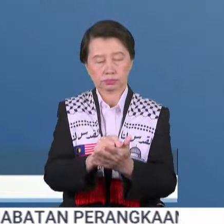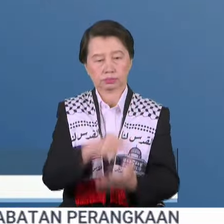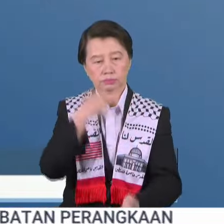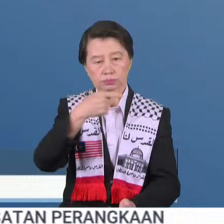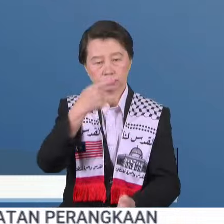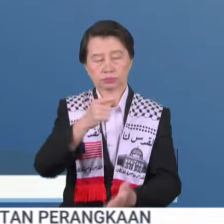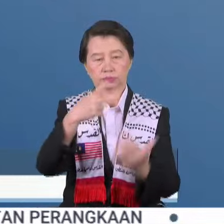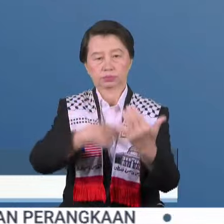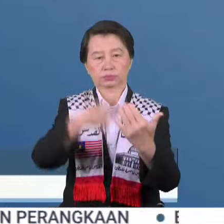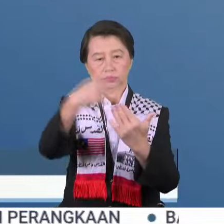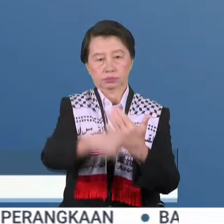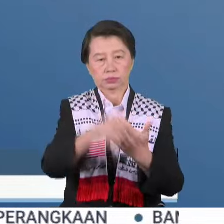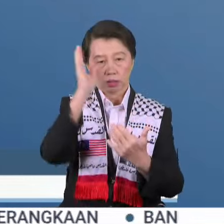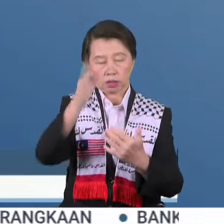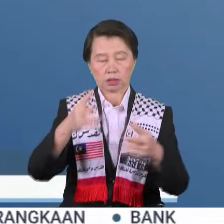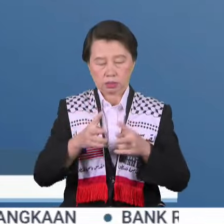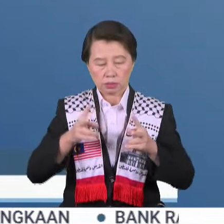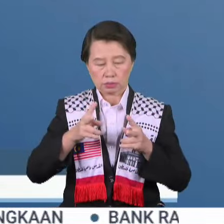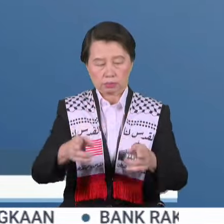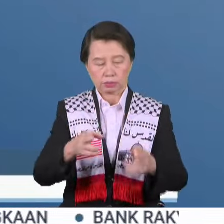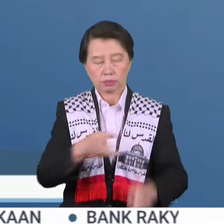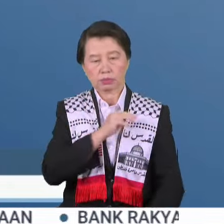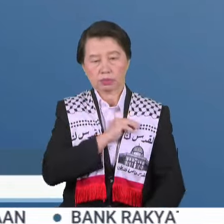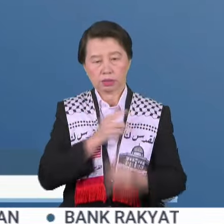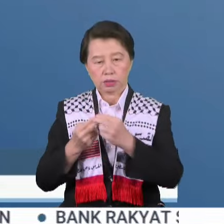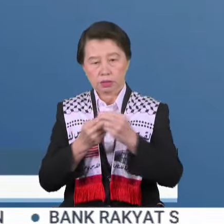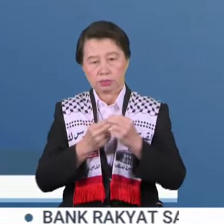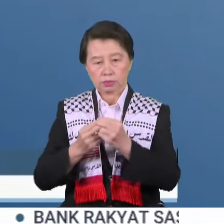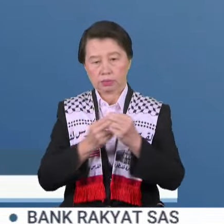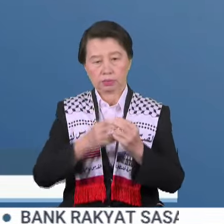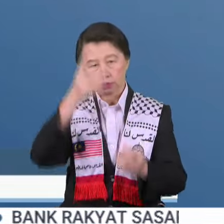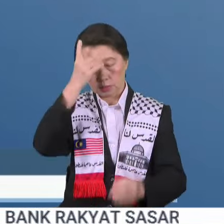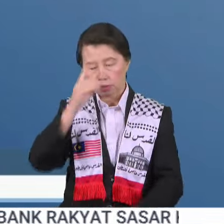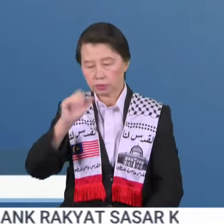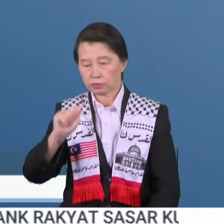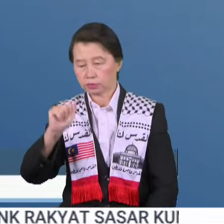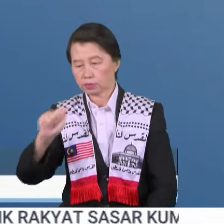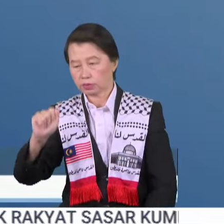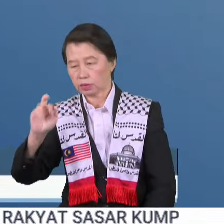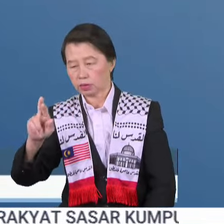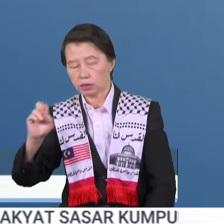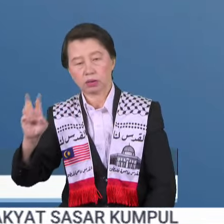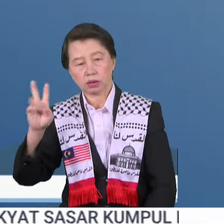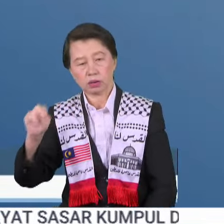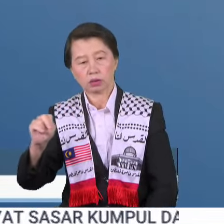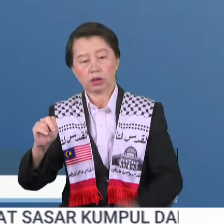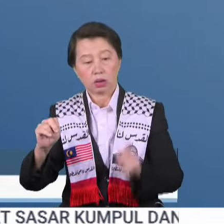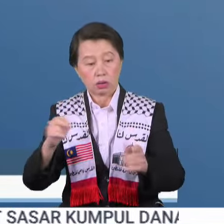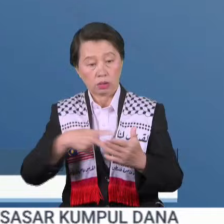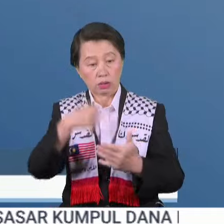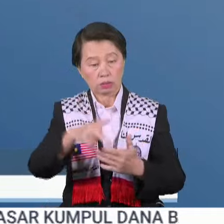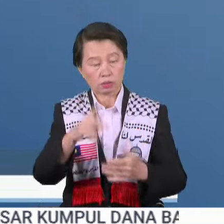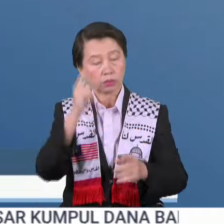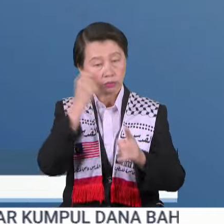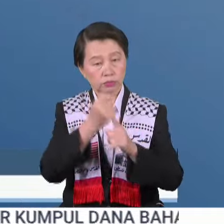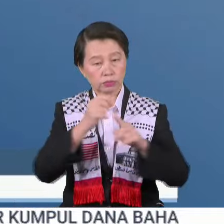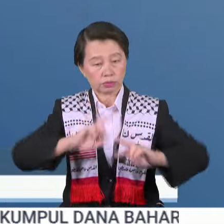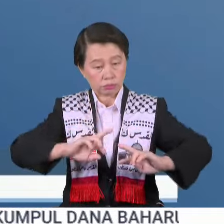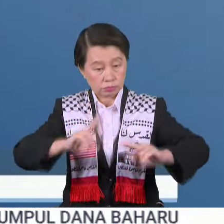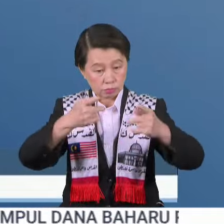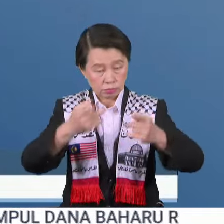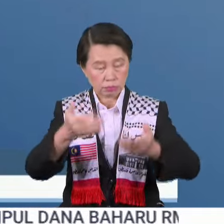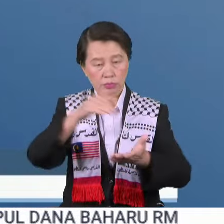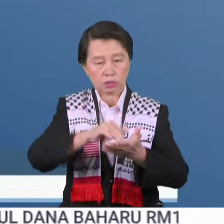menyebut program yang akan dirasmikan menteri perpaduan negara Datuk AON ago dagang itu bertujuan menghid semula dan